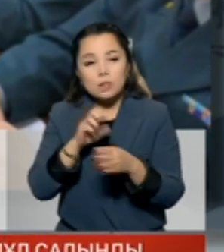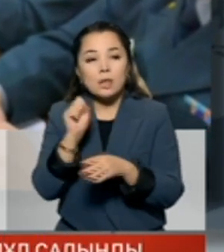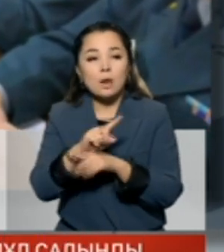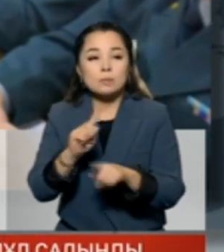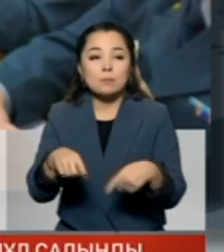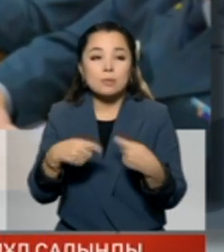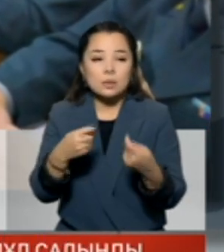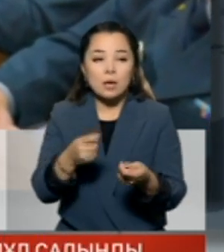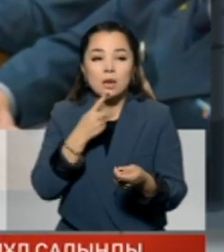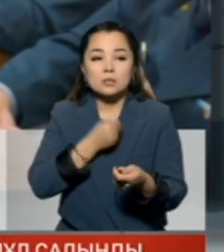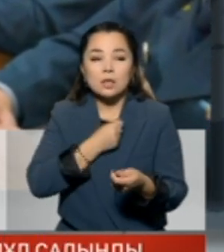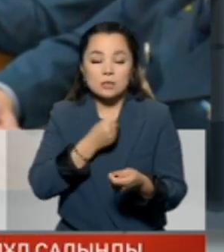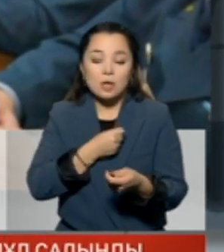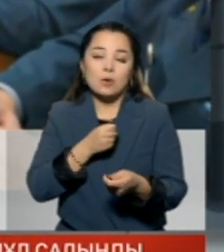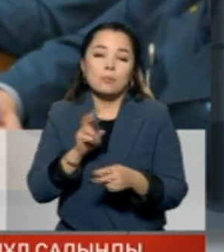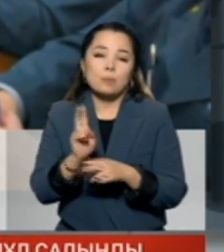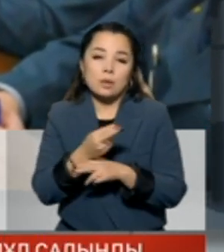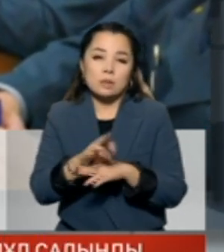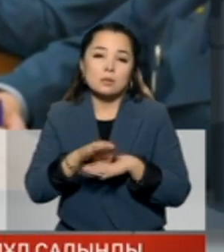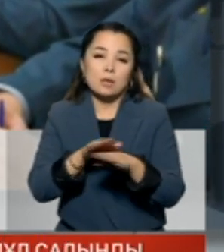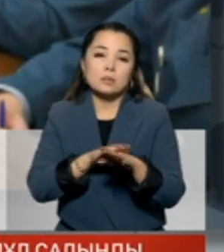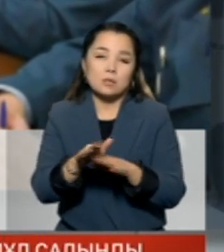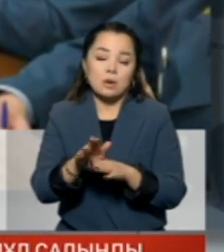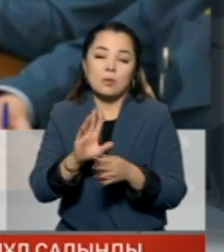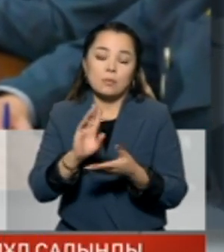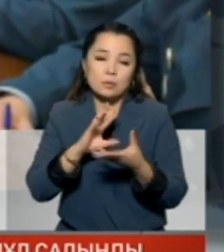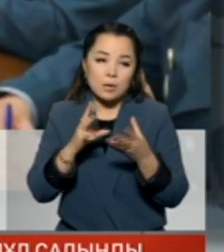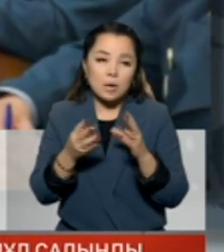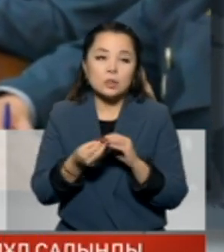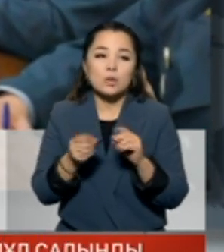беріп, әскери-патриоттық тәрбие саласындағы жұмыс